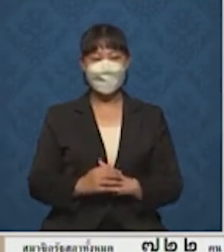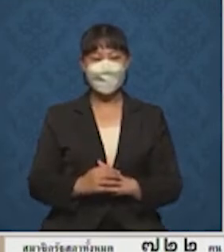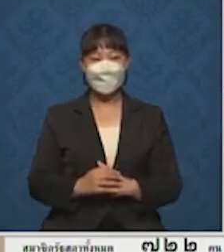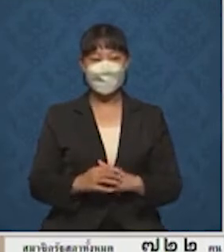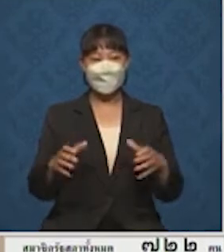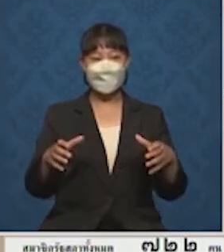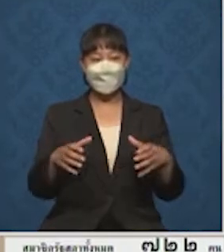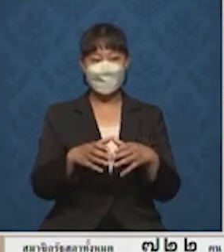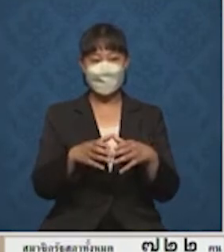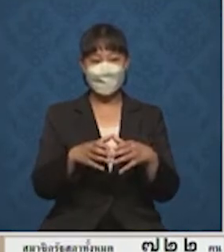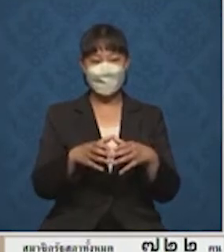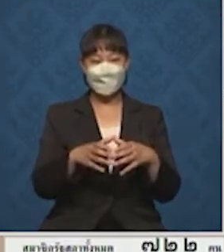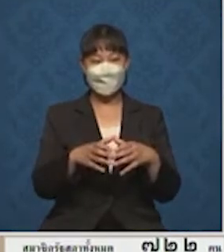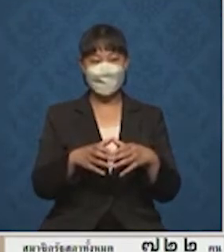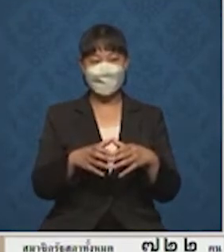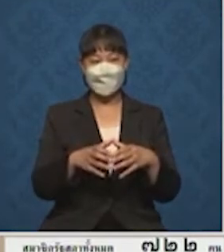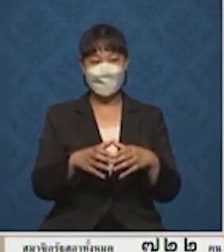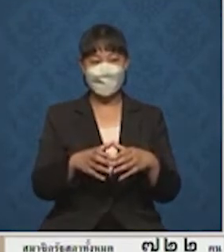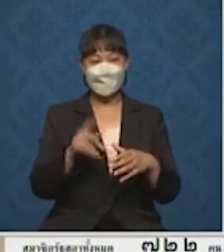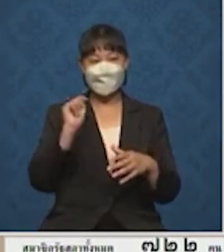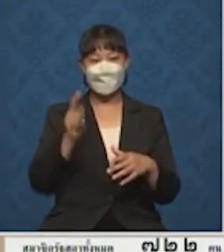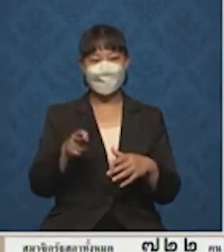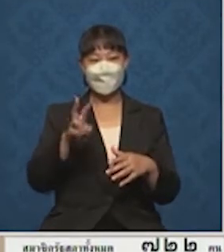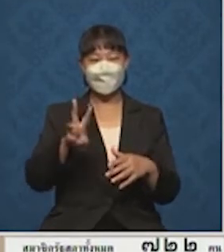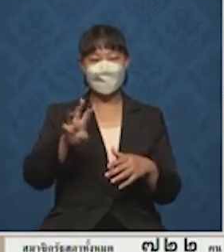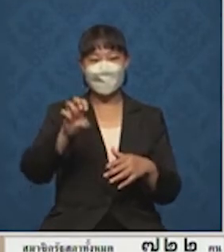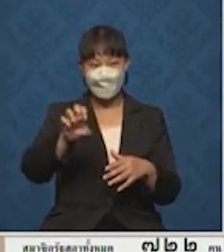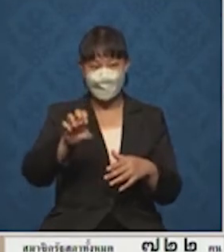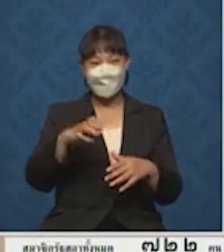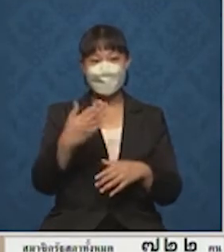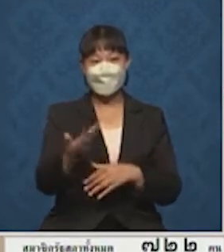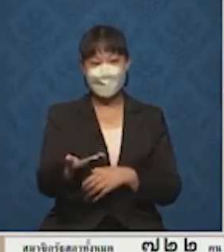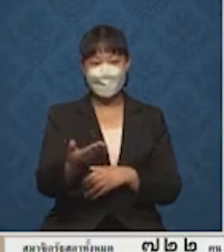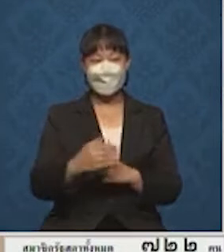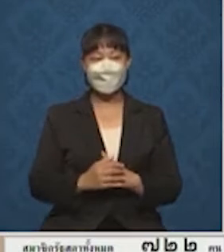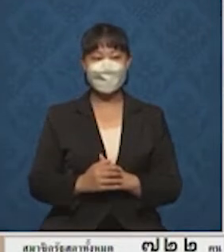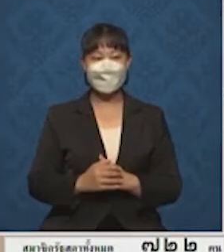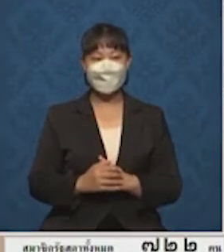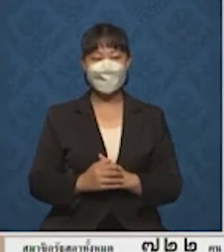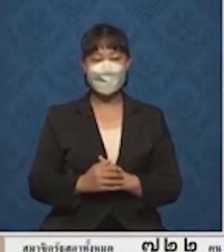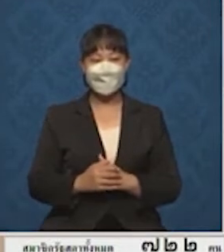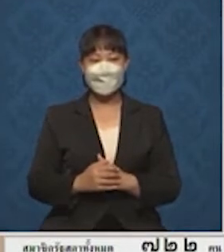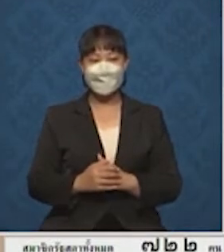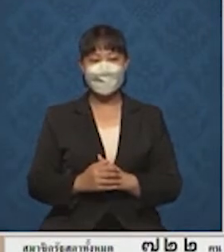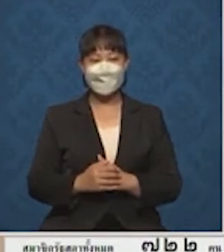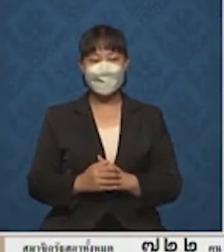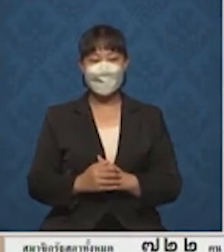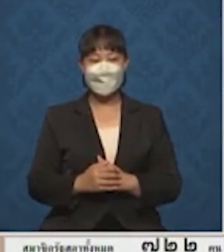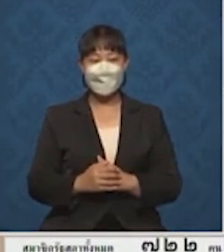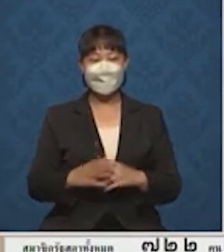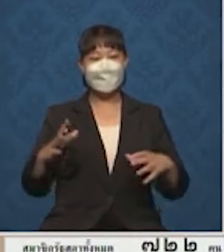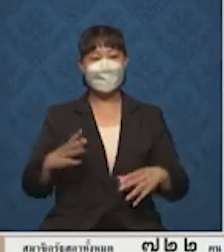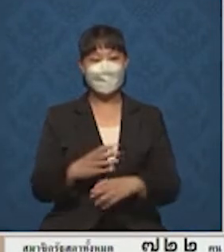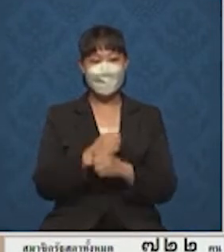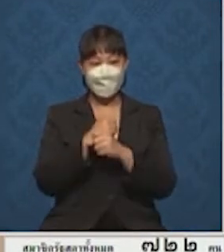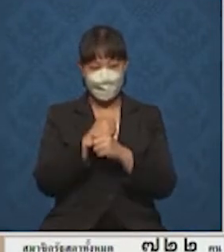คณะของท่าน 1WXTV กับคณะครัเชิญครับแ่หนังสรุปนะคร